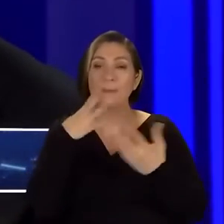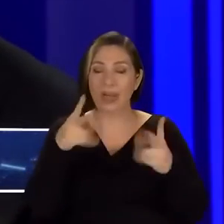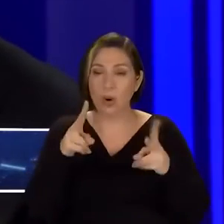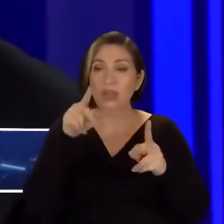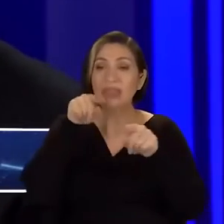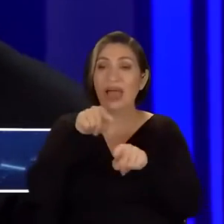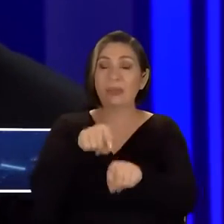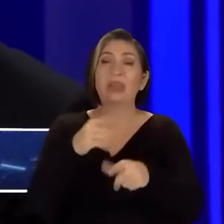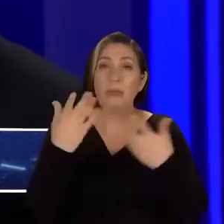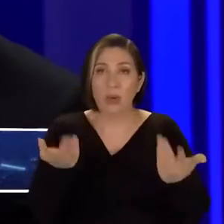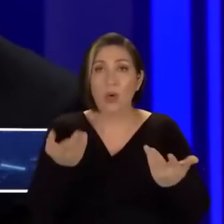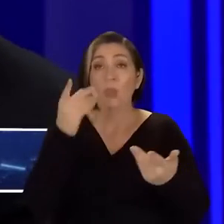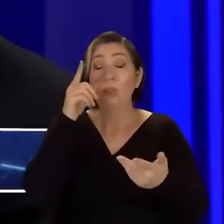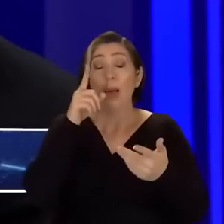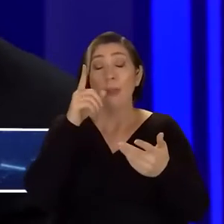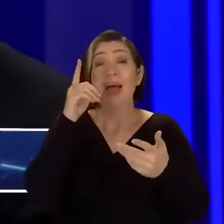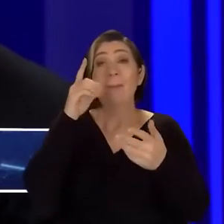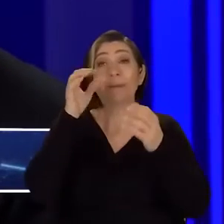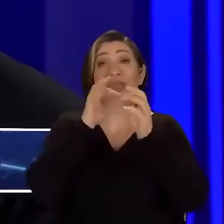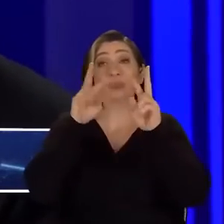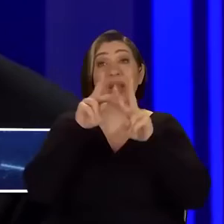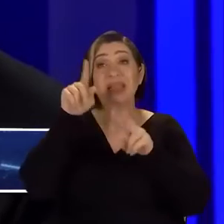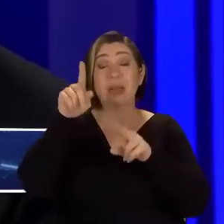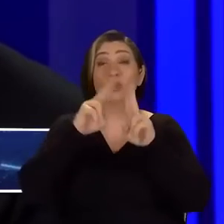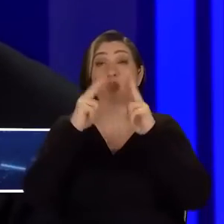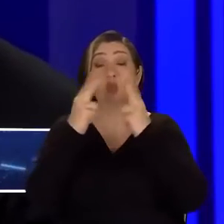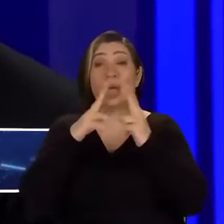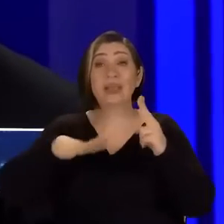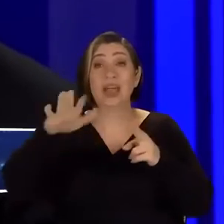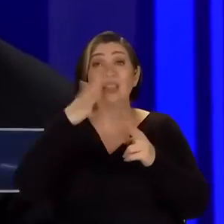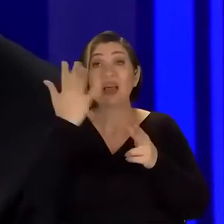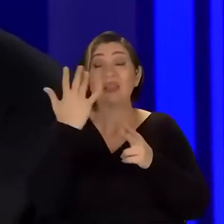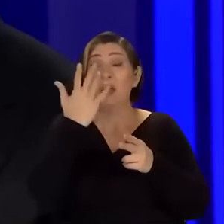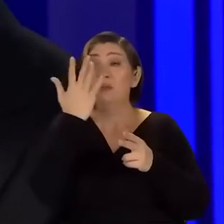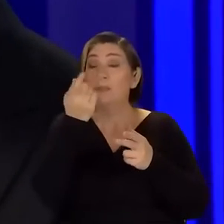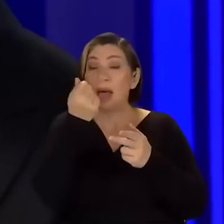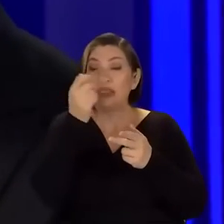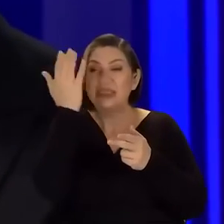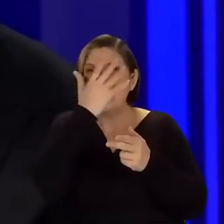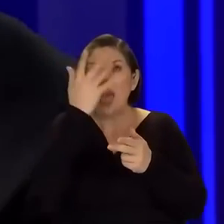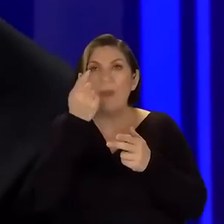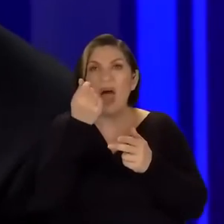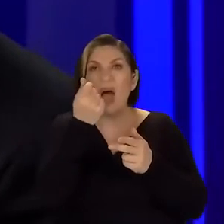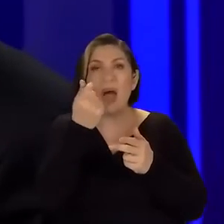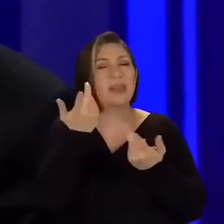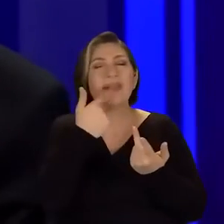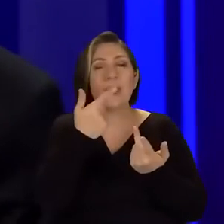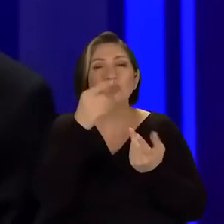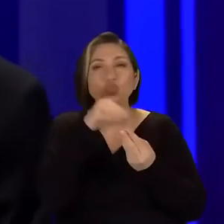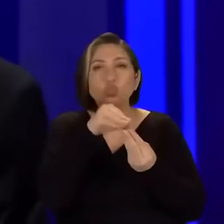ama Birleşmiş Milletler dünyada ne kadar kara para aklandığını, ki kara para sadece suçun bir